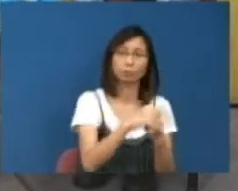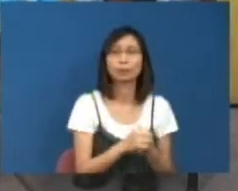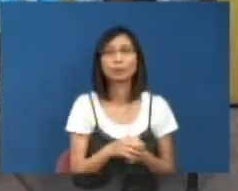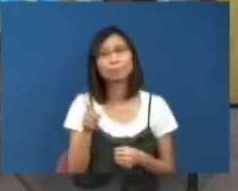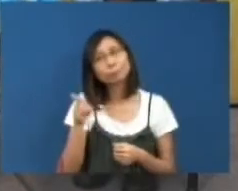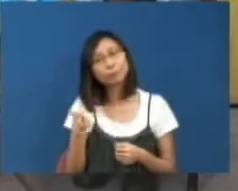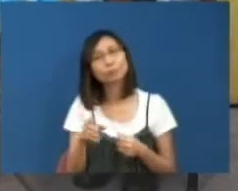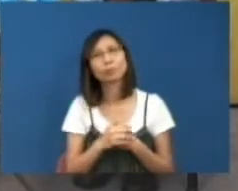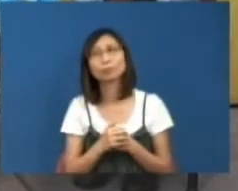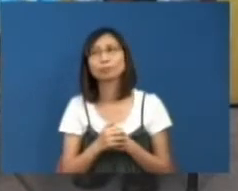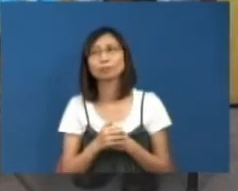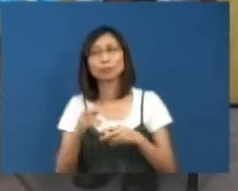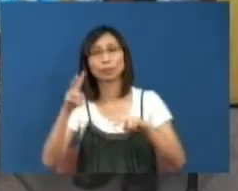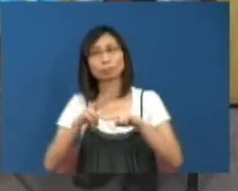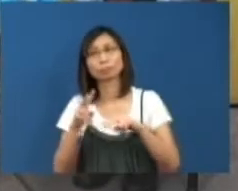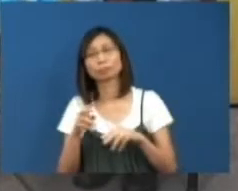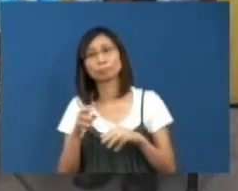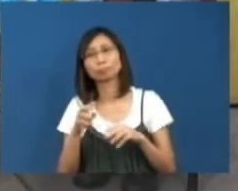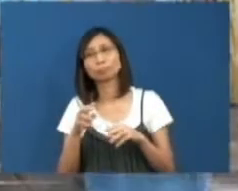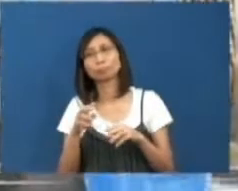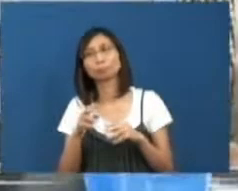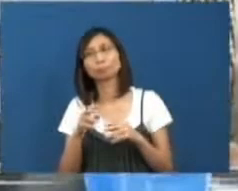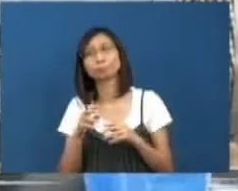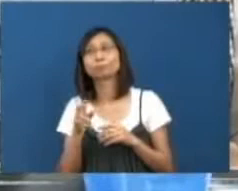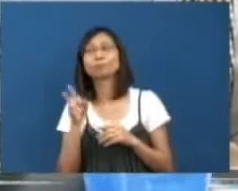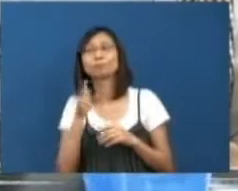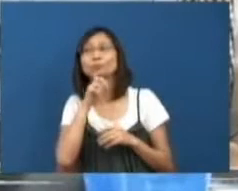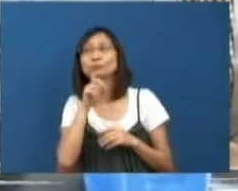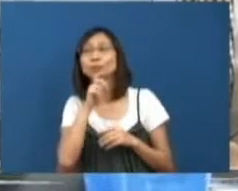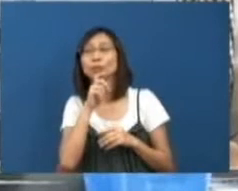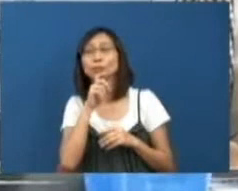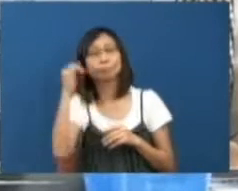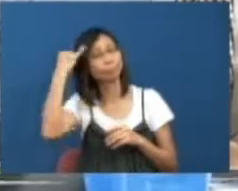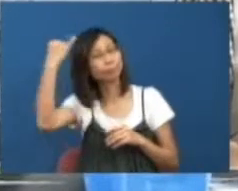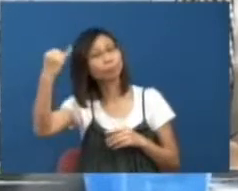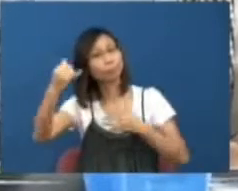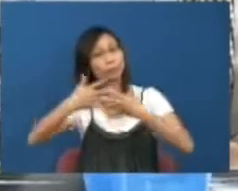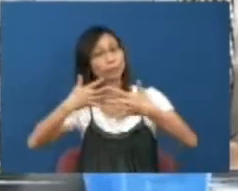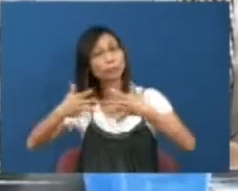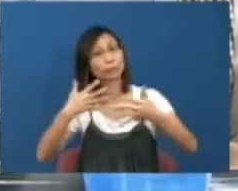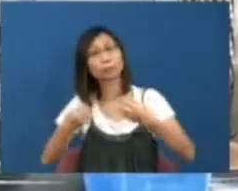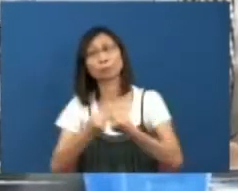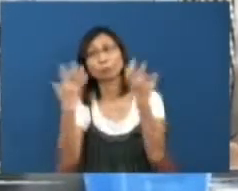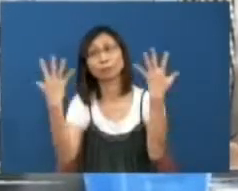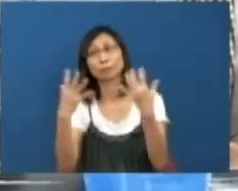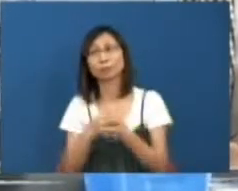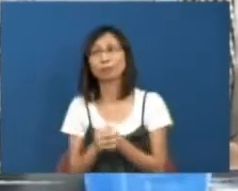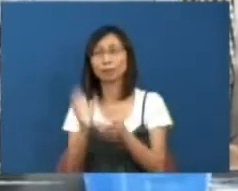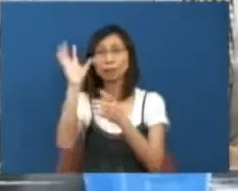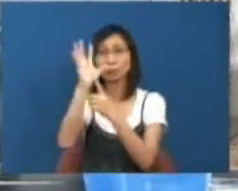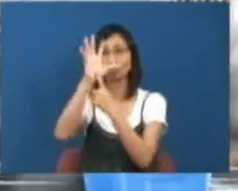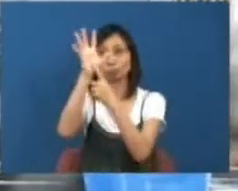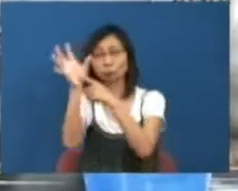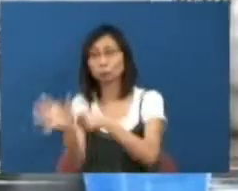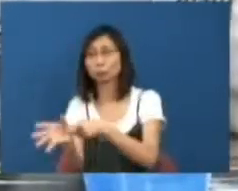啦，即係有好多個案咧就係、是。遇到不知乜嘢嘅情況，佢倒都有，因為佢跌咗落嚟知，即